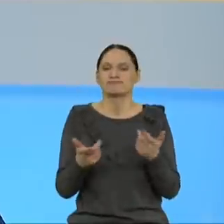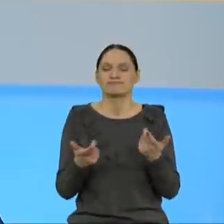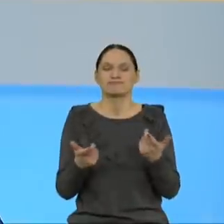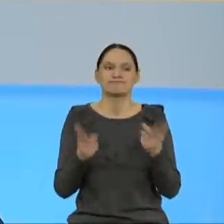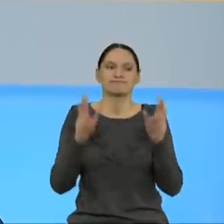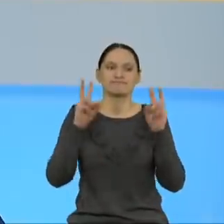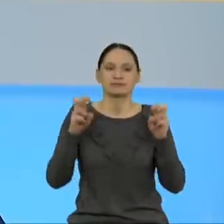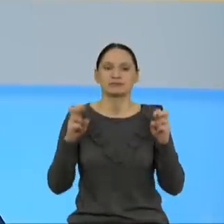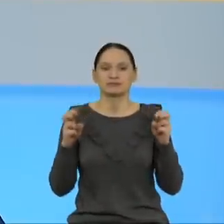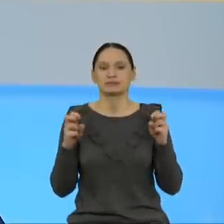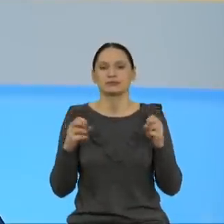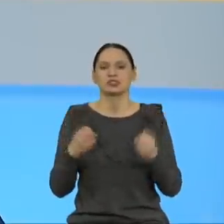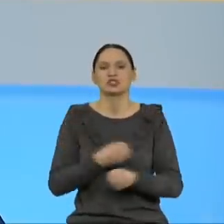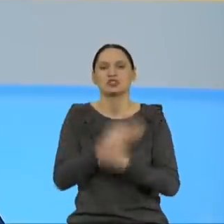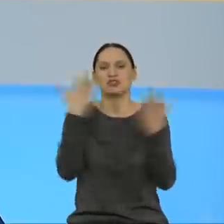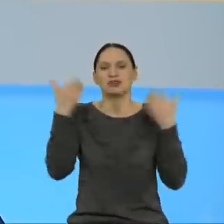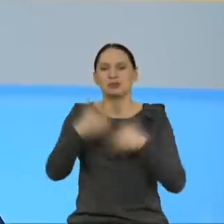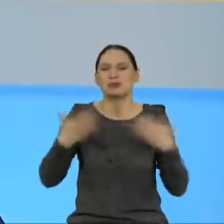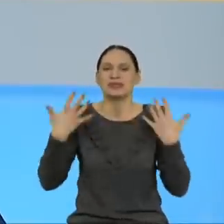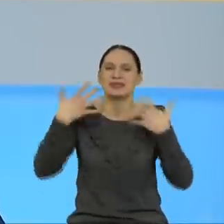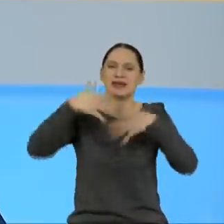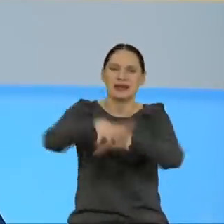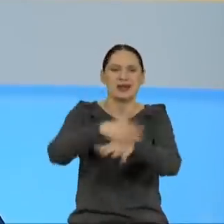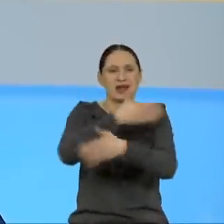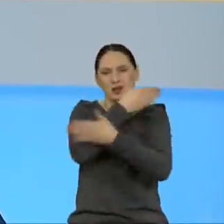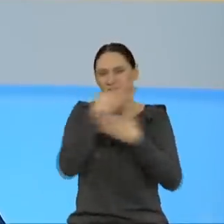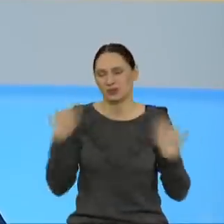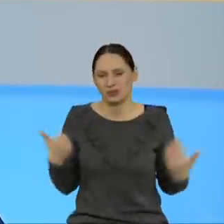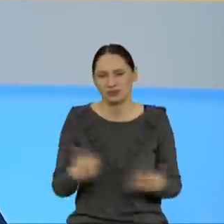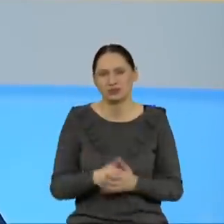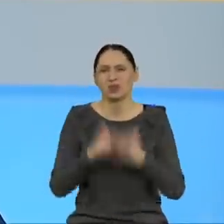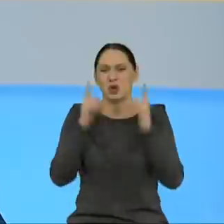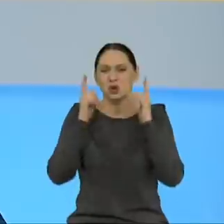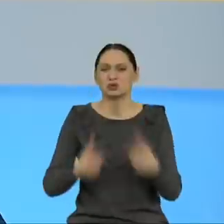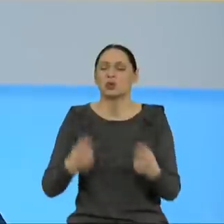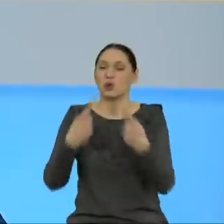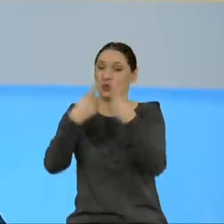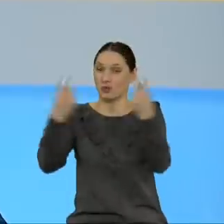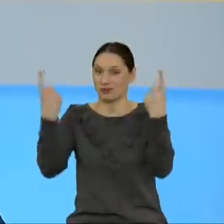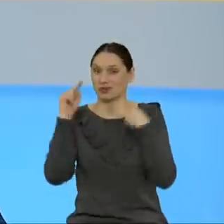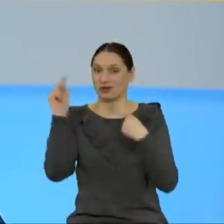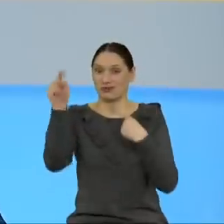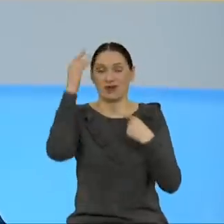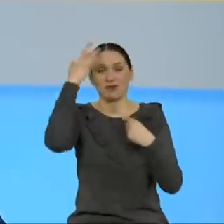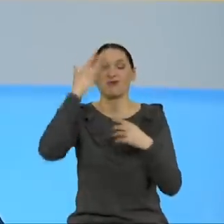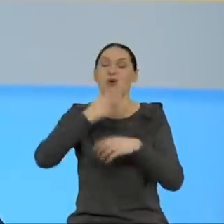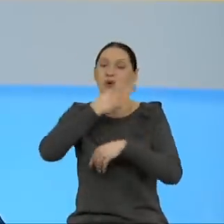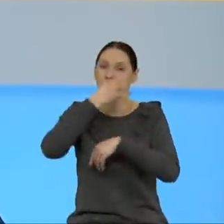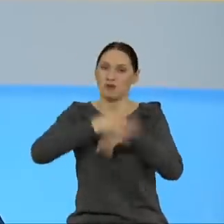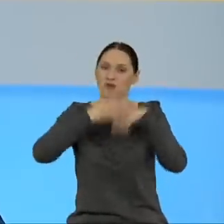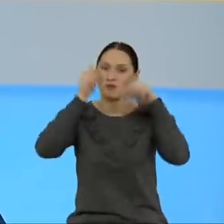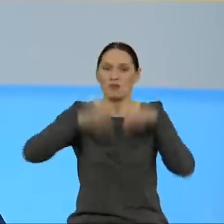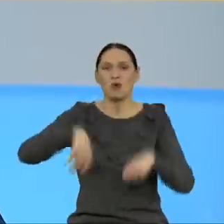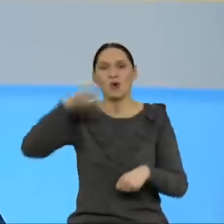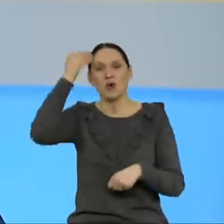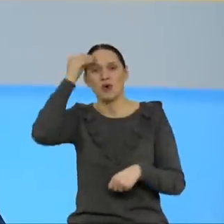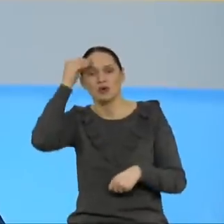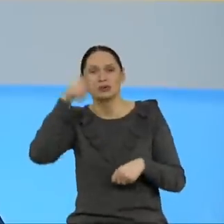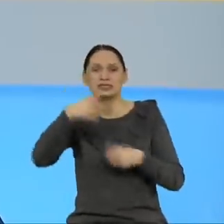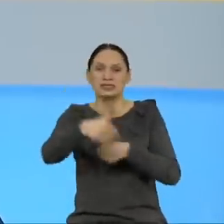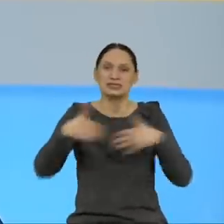integralios bendro švietimo sistemos. Sakyčiau, universitetai galėtų būti ta vieta, kuri turėtų rūpintis šitos